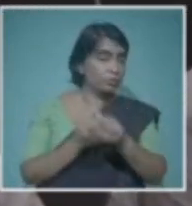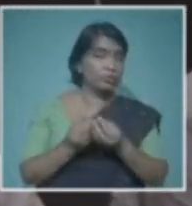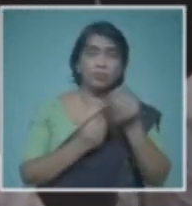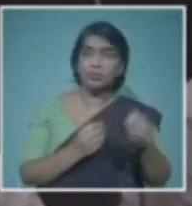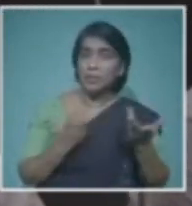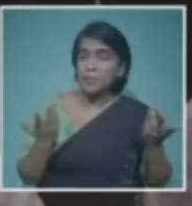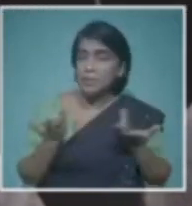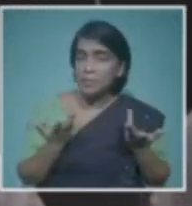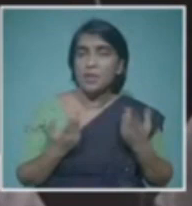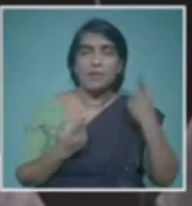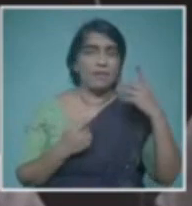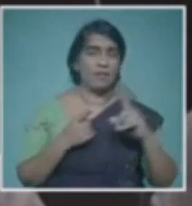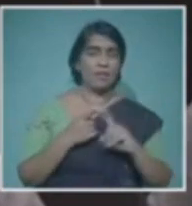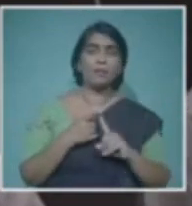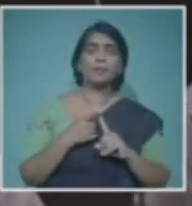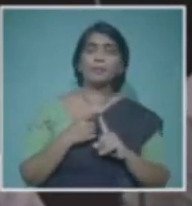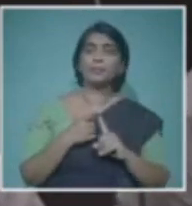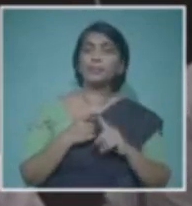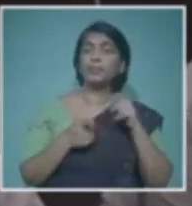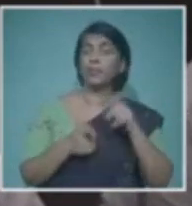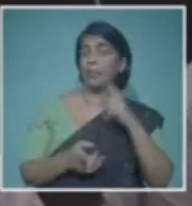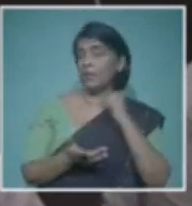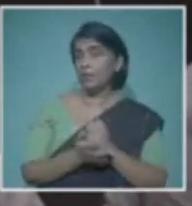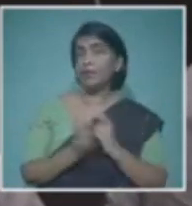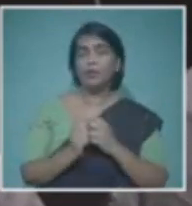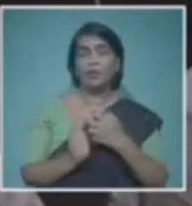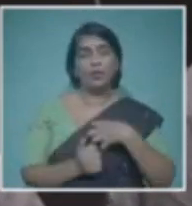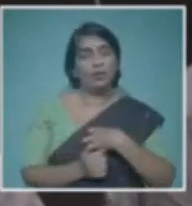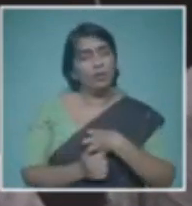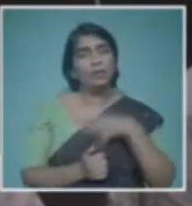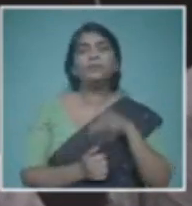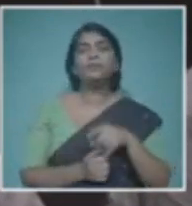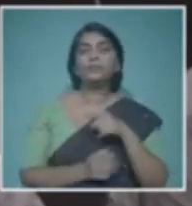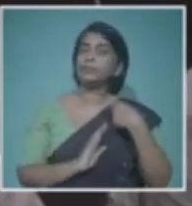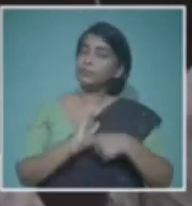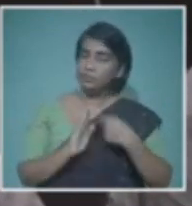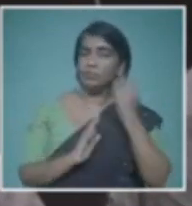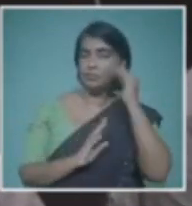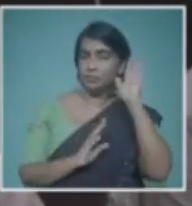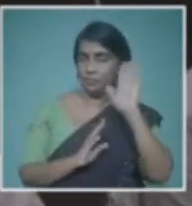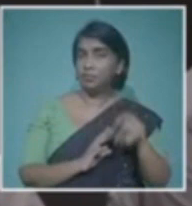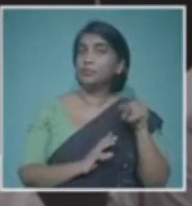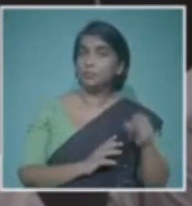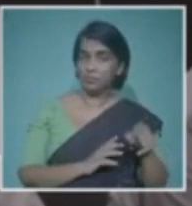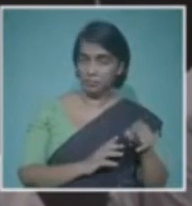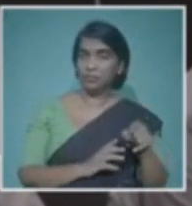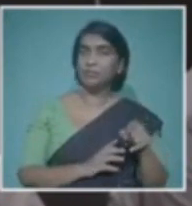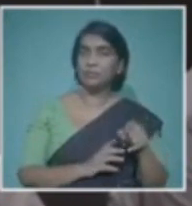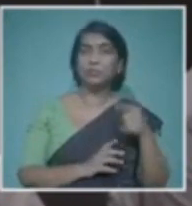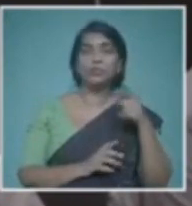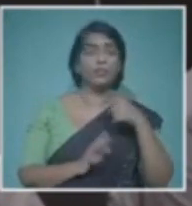ආහාර වේලක් දී ගන්න බැරි වීම ඒ බර ඒ දුක දරන්න වෙලා තියෙන මේ රටේ ස්ත්‍රීන්ට ඒ ස්ත්‍රීන්